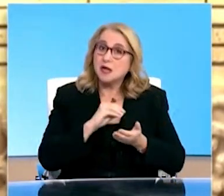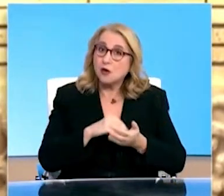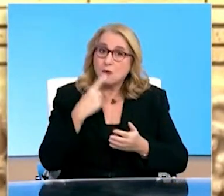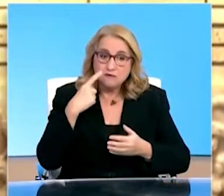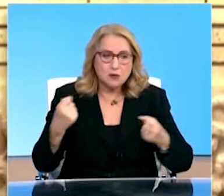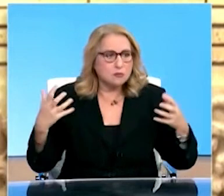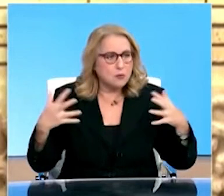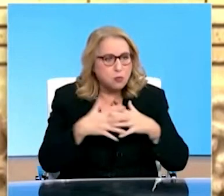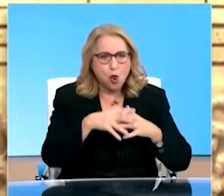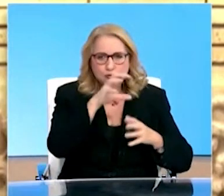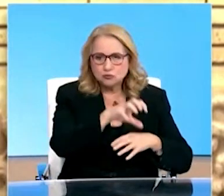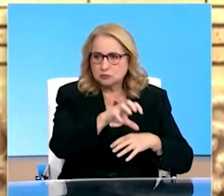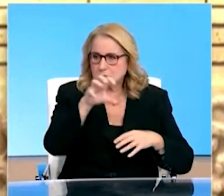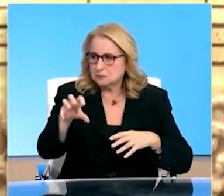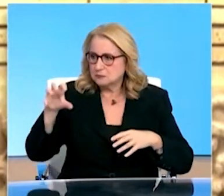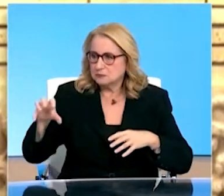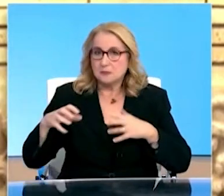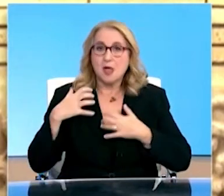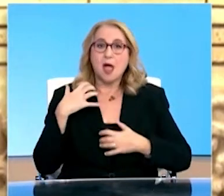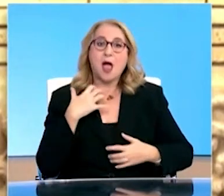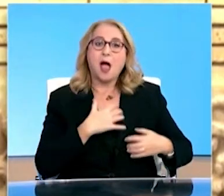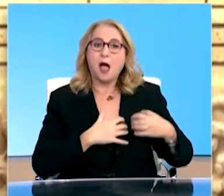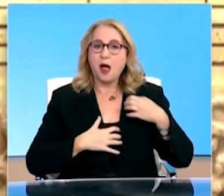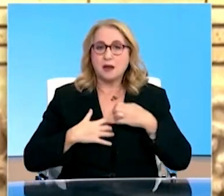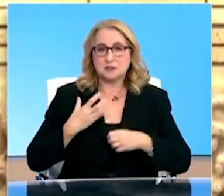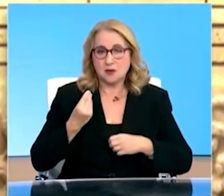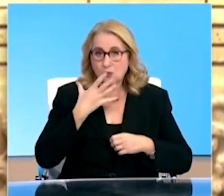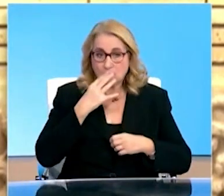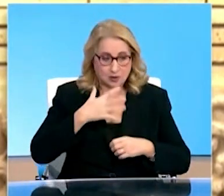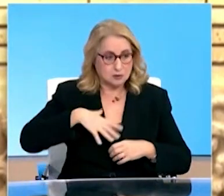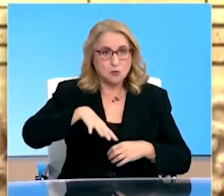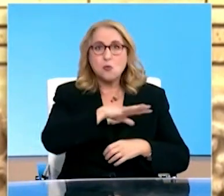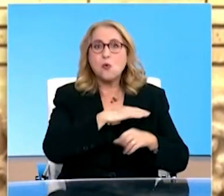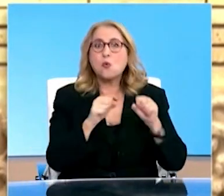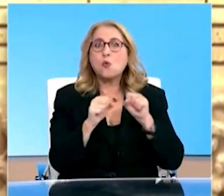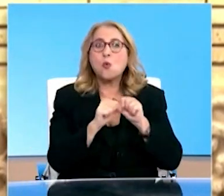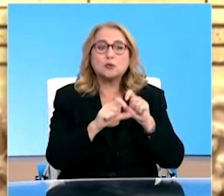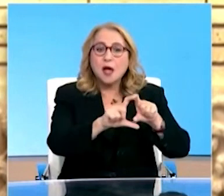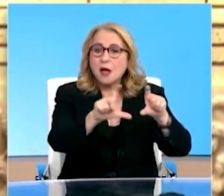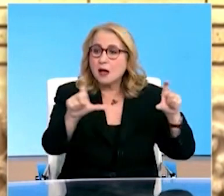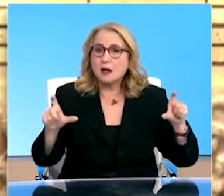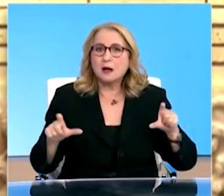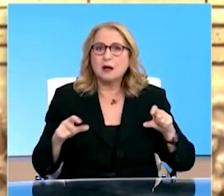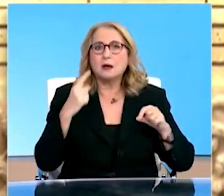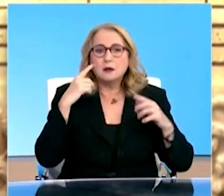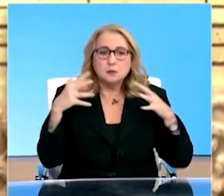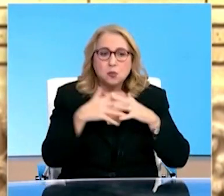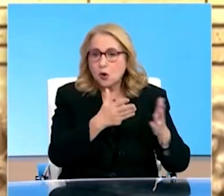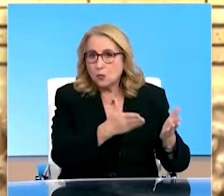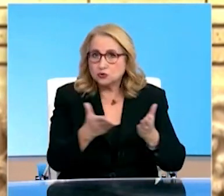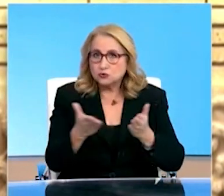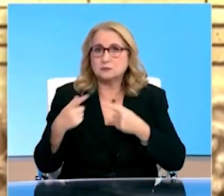ανησυχία, πολύ περισσότερο όταν εξελίσσονται στην ευρύτερη περιοχή μας. Αλλά και οι διμερείς